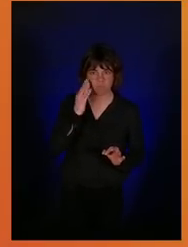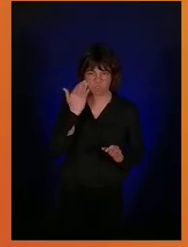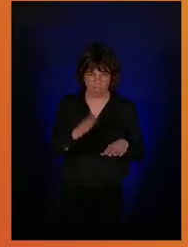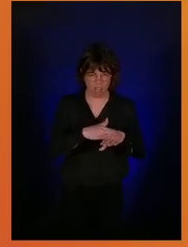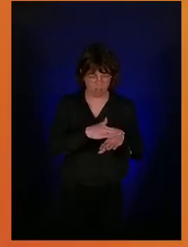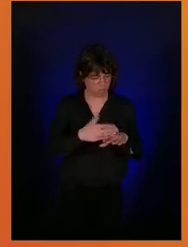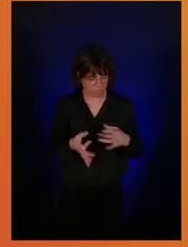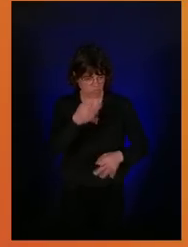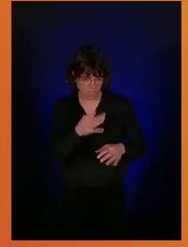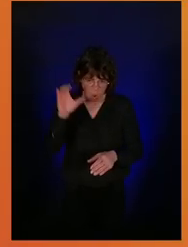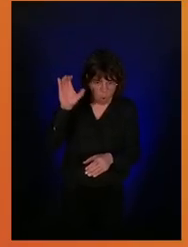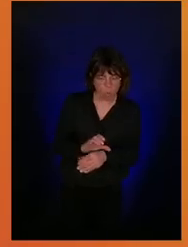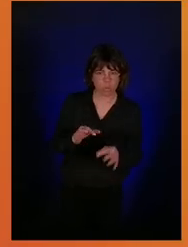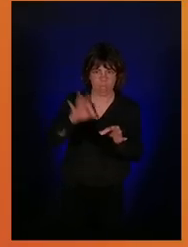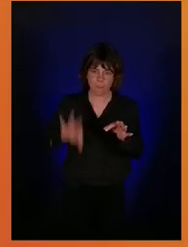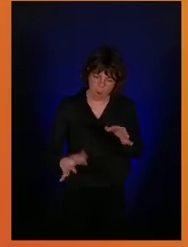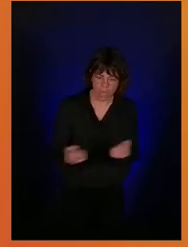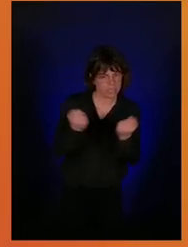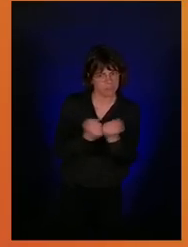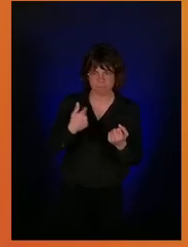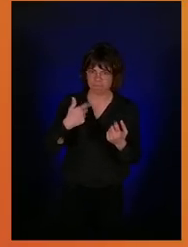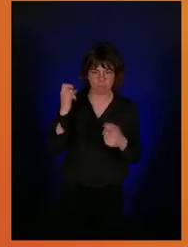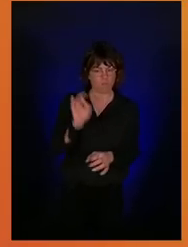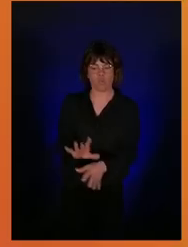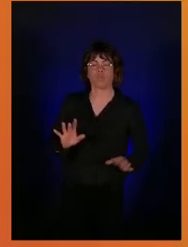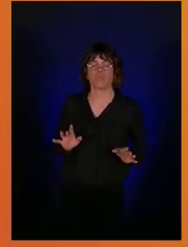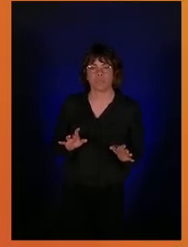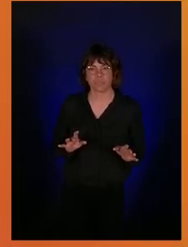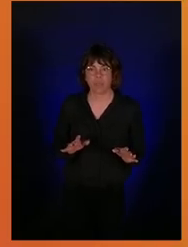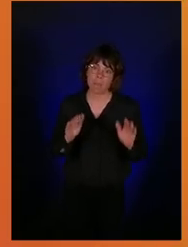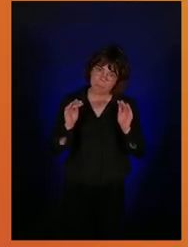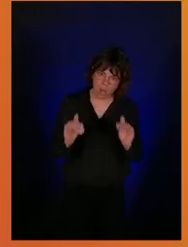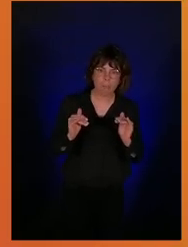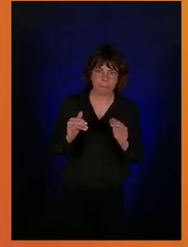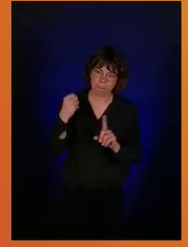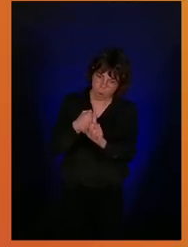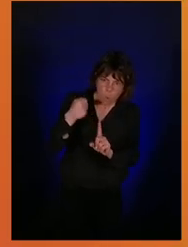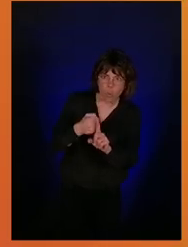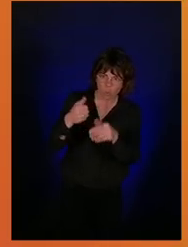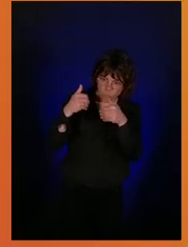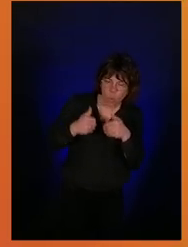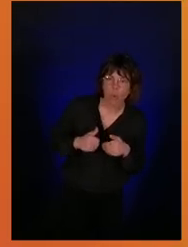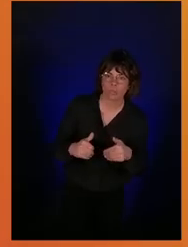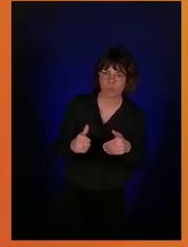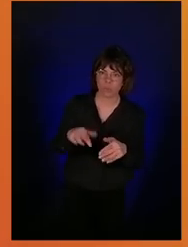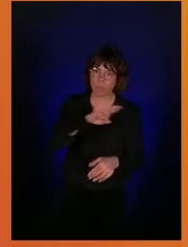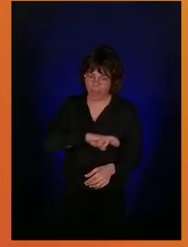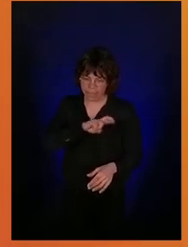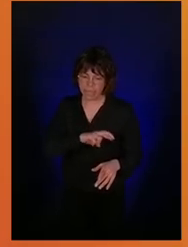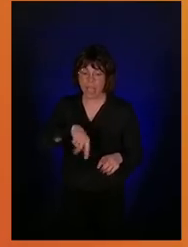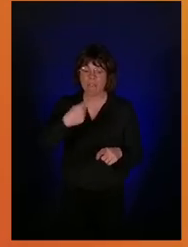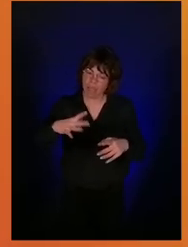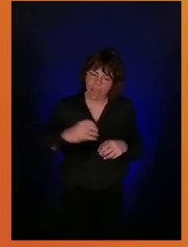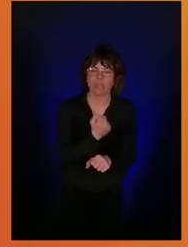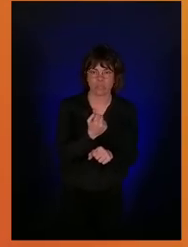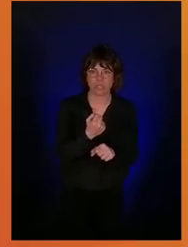errements m'amènent à voter contre le rapport d'activité. Mais néanmoins, j'espère que la lutte continuera pour les retraites, aboutira et